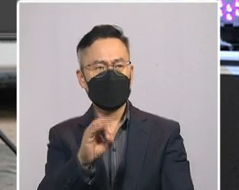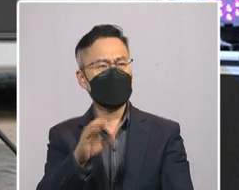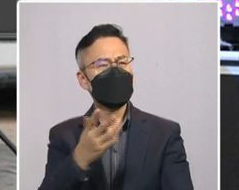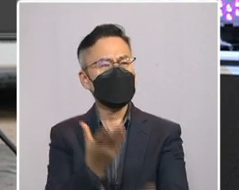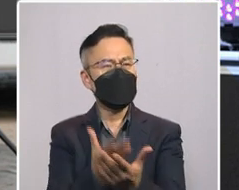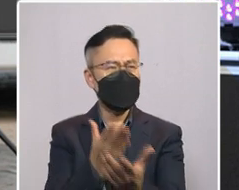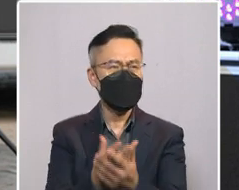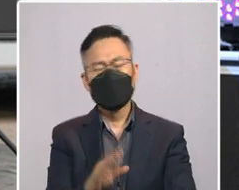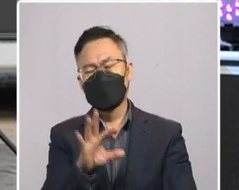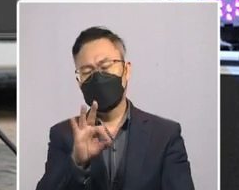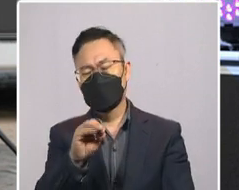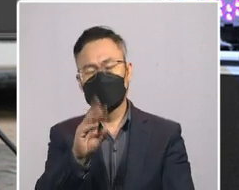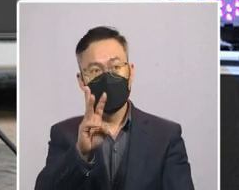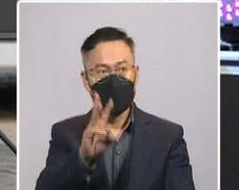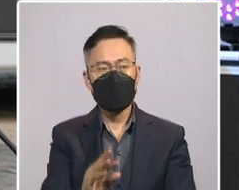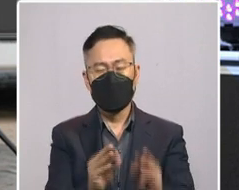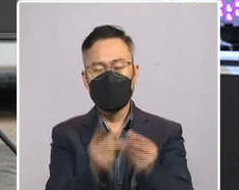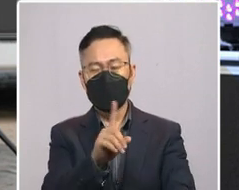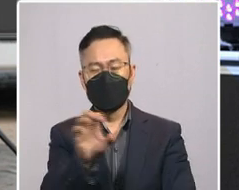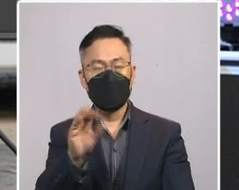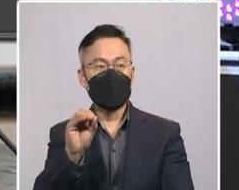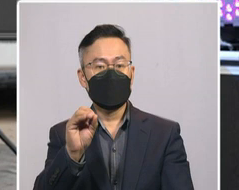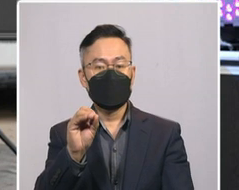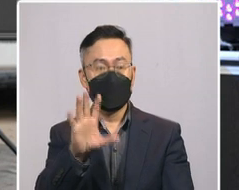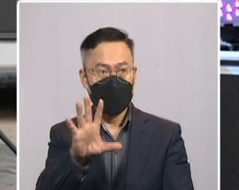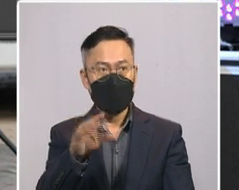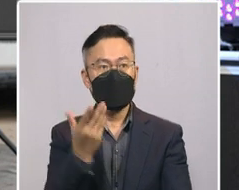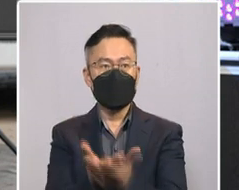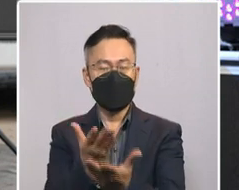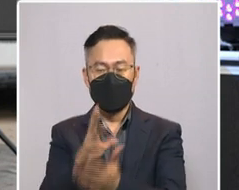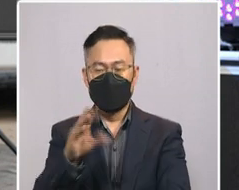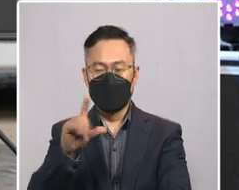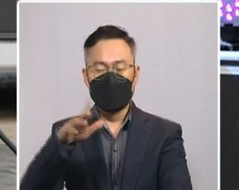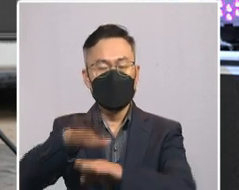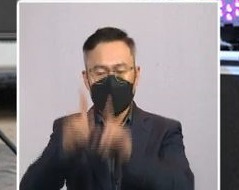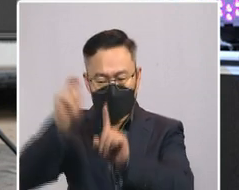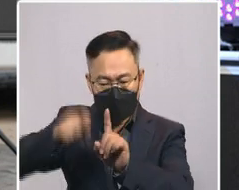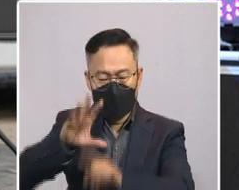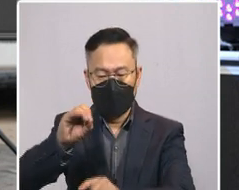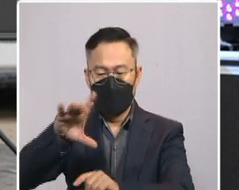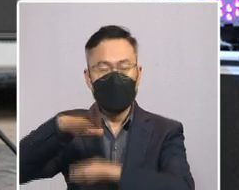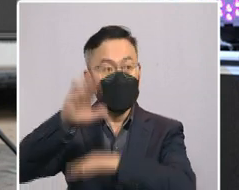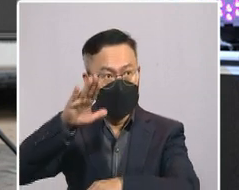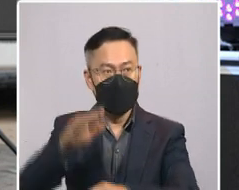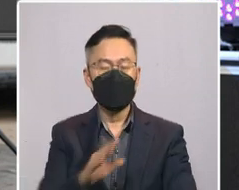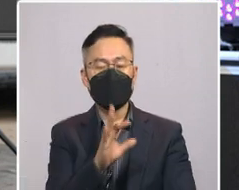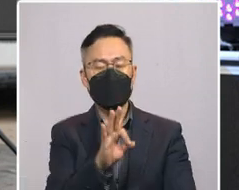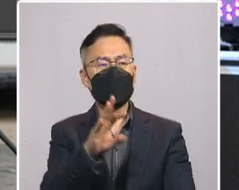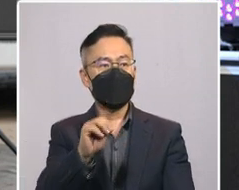96 50ล้านFM 100.5 นะคะก็ตัวเลข50ล้านขึ้นค่ะส่วน FM 107อยู่ที่48ล้